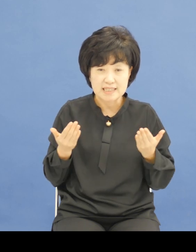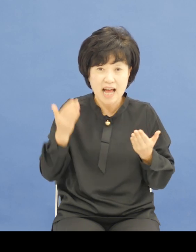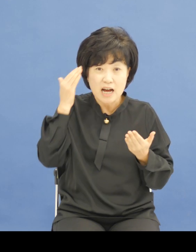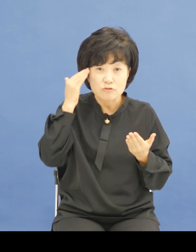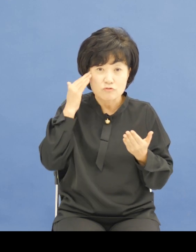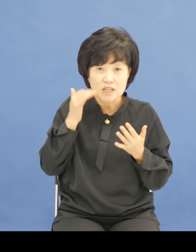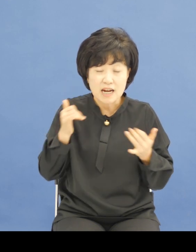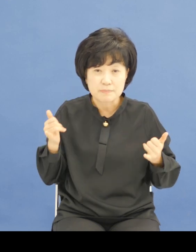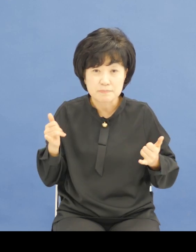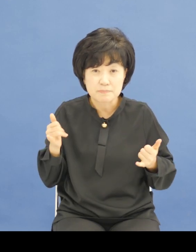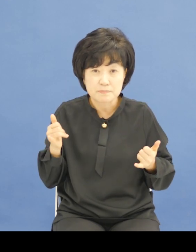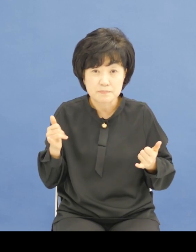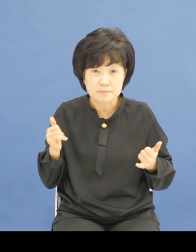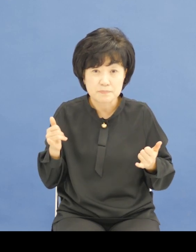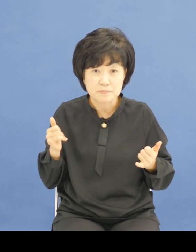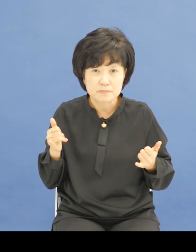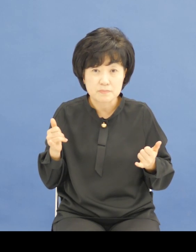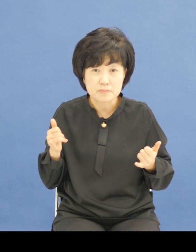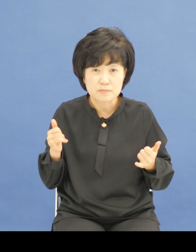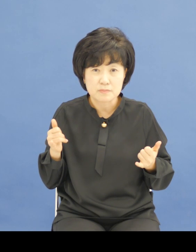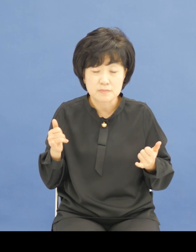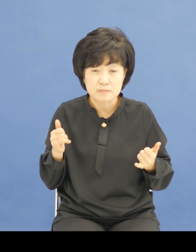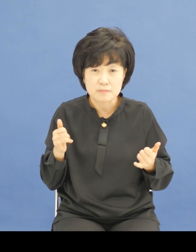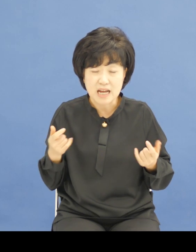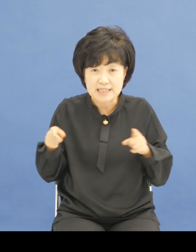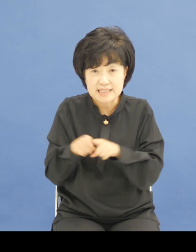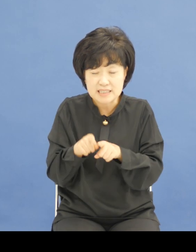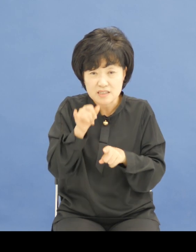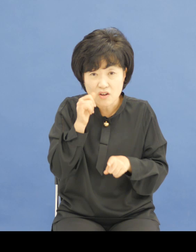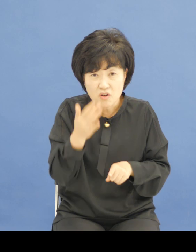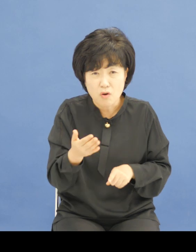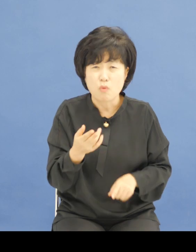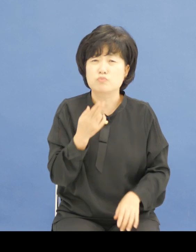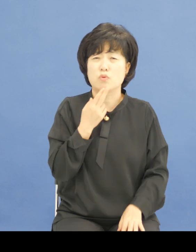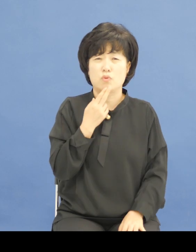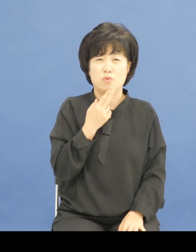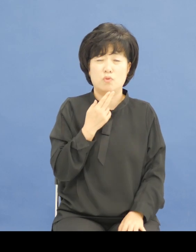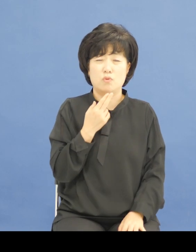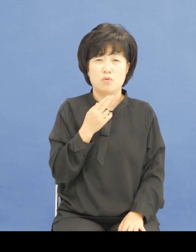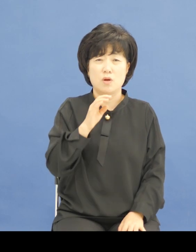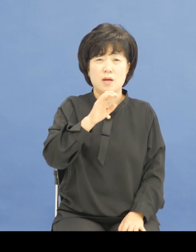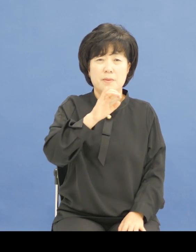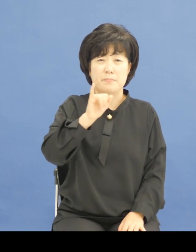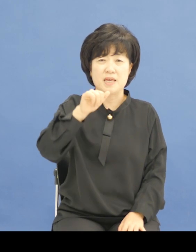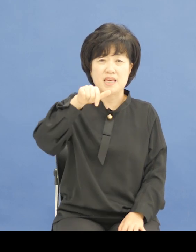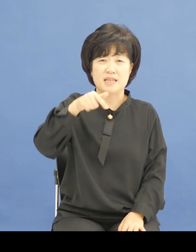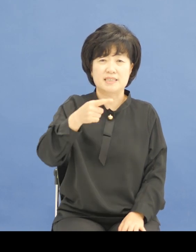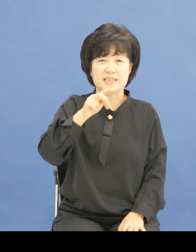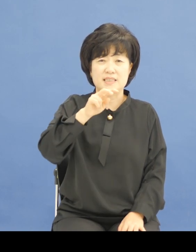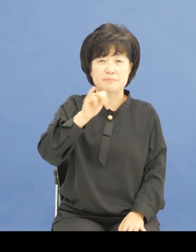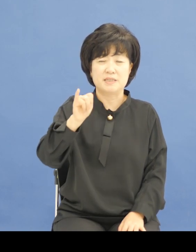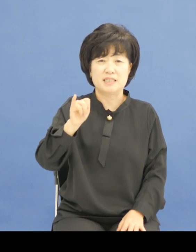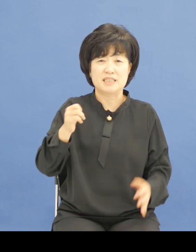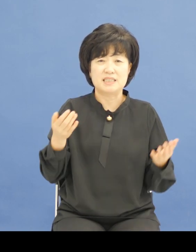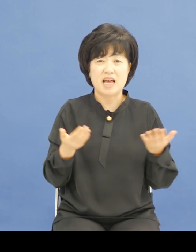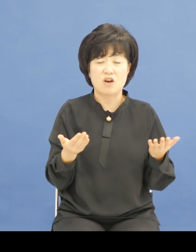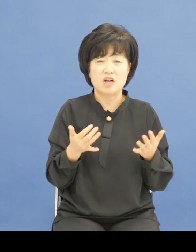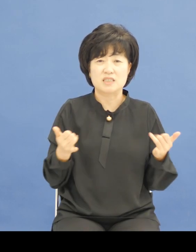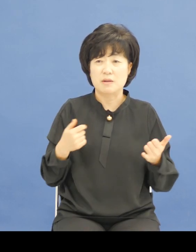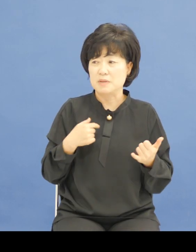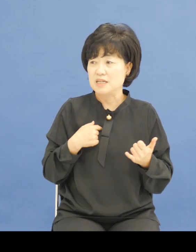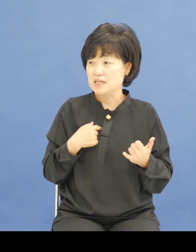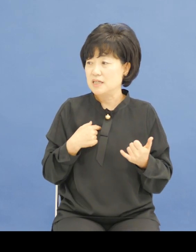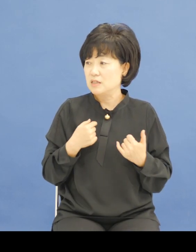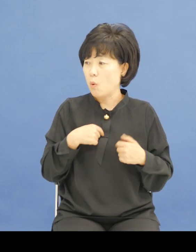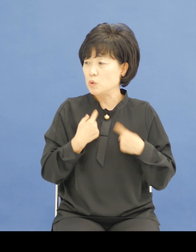한국 분 중엔 없어요. 없어요? 네, 피그미 사역을 좀 같이 동역을 하고